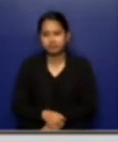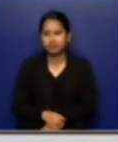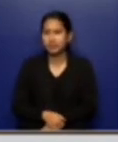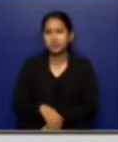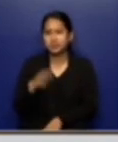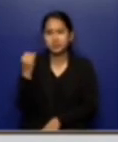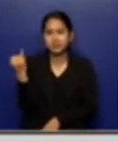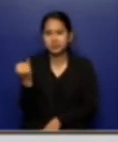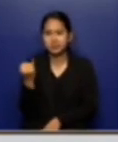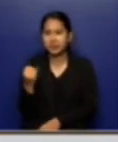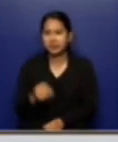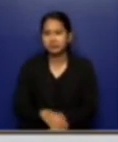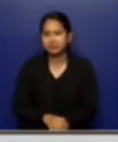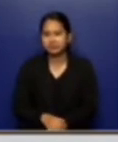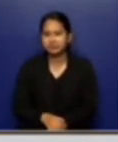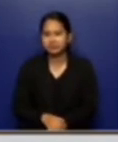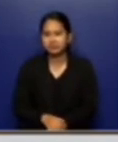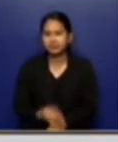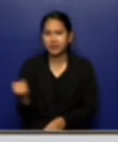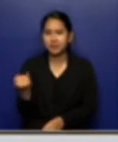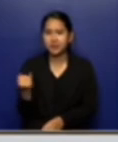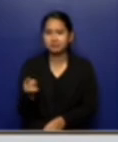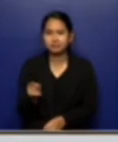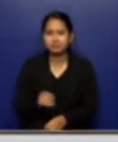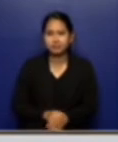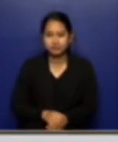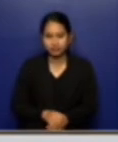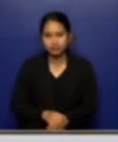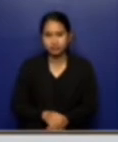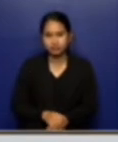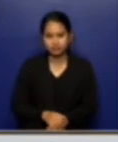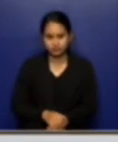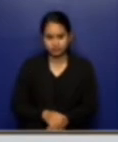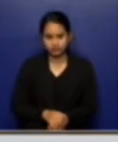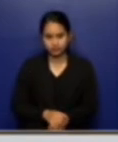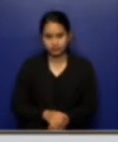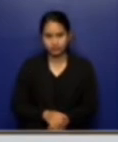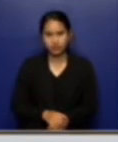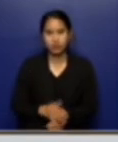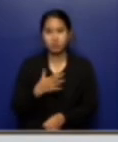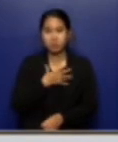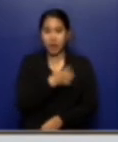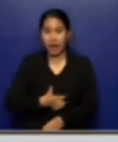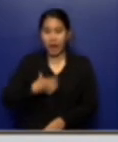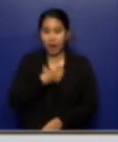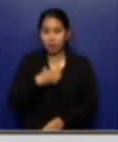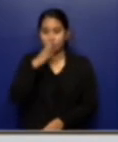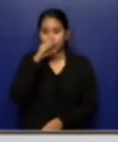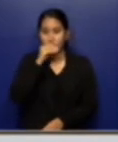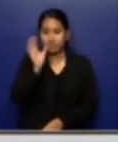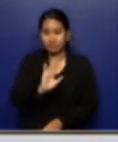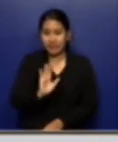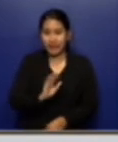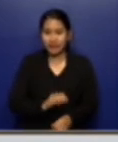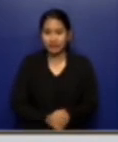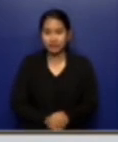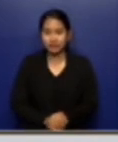ย่มากๆนะยุคนี้ยิ่งแย่ไปใหญ่ผมไม่ได้ใช้อารมณ์นะท่านประธาน